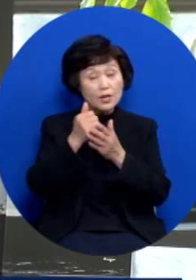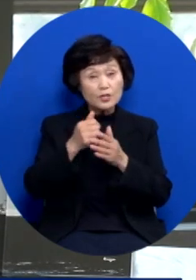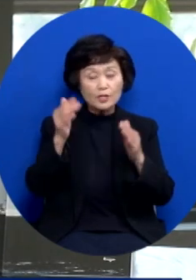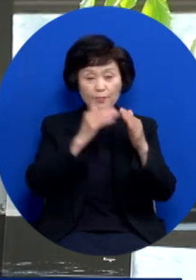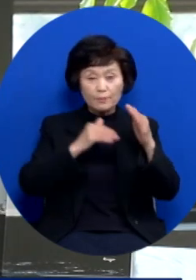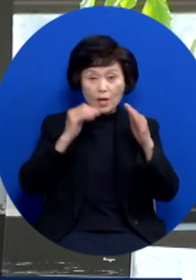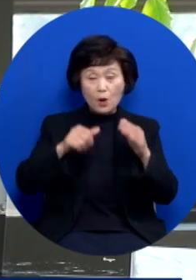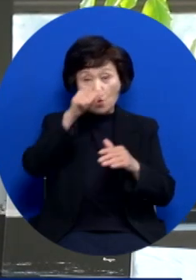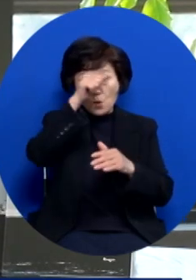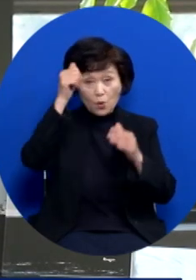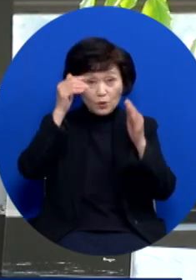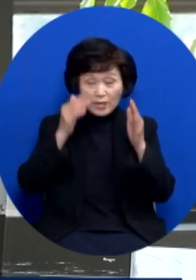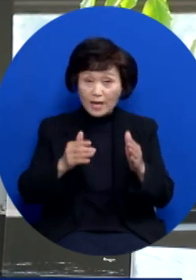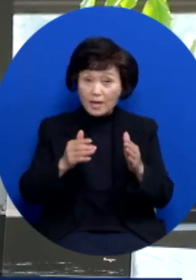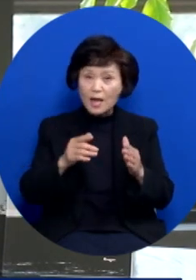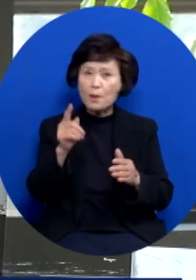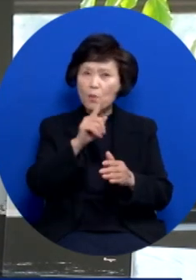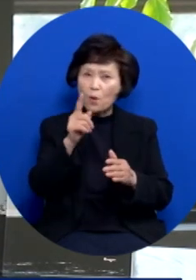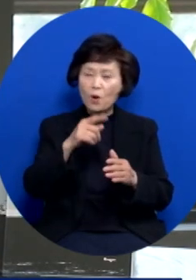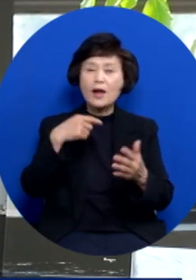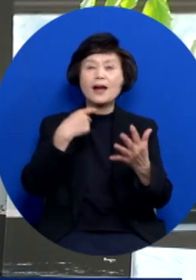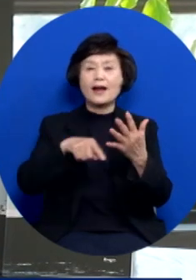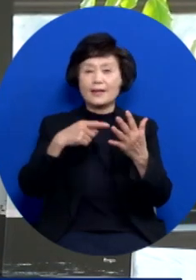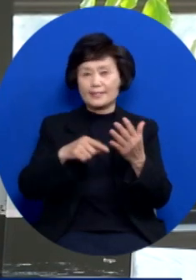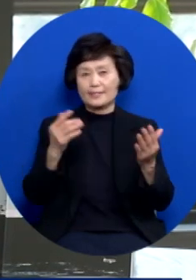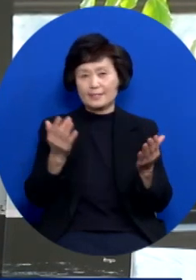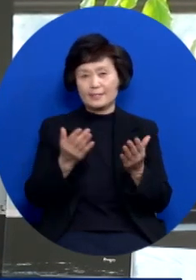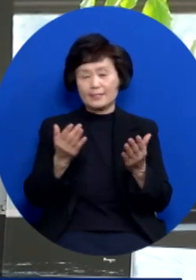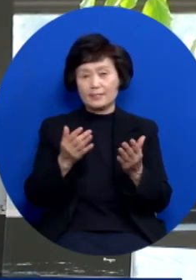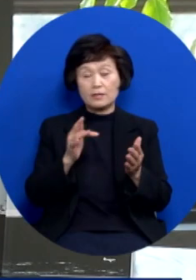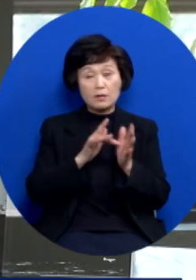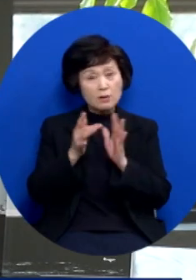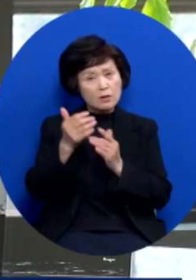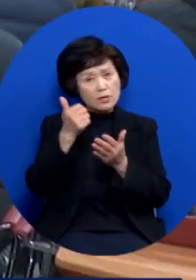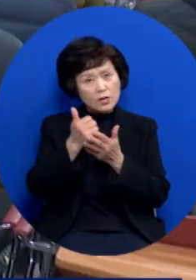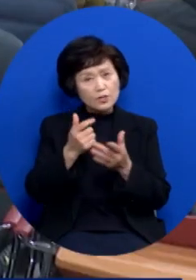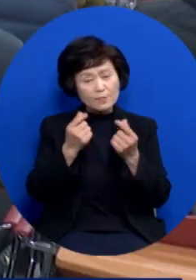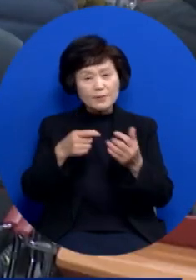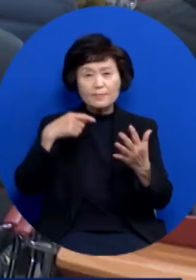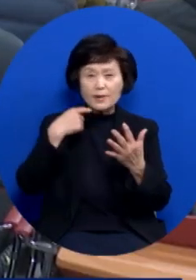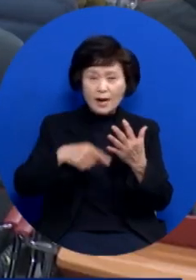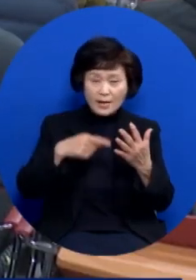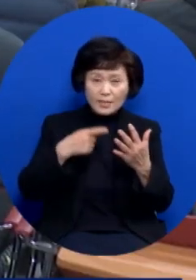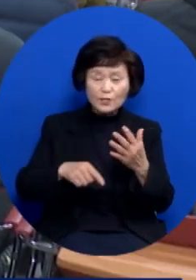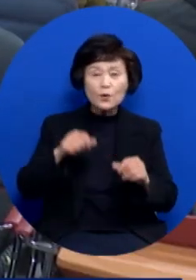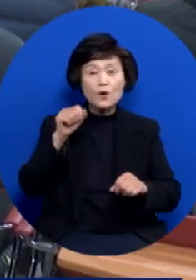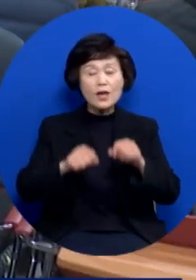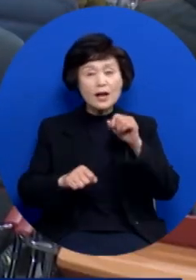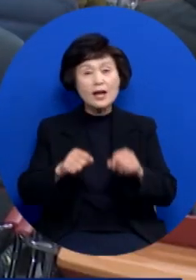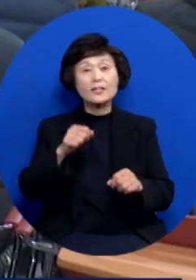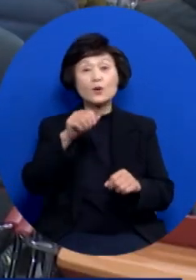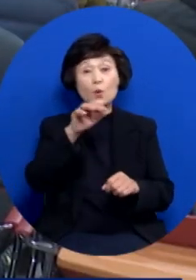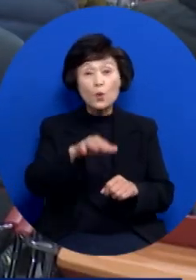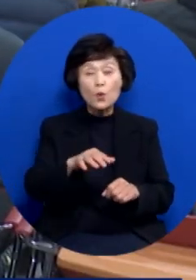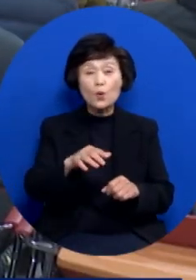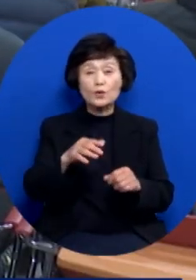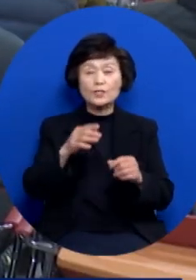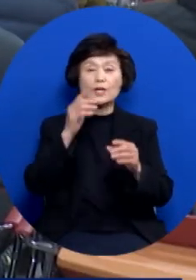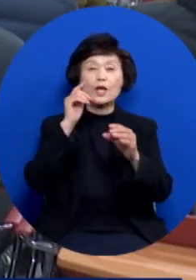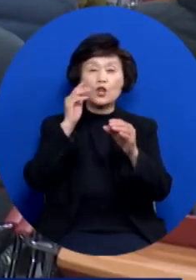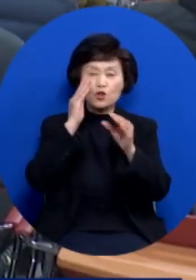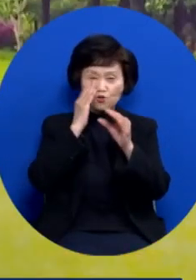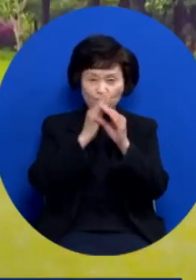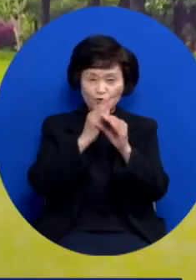가르침의 사역이었잖아요. 예수님처럼 가르치고 행하는 목회에 주안점을 두면서